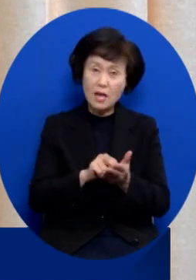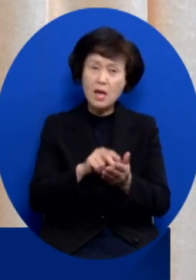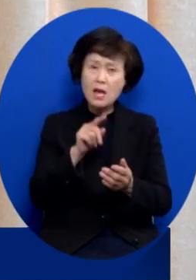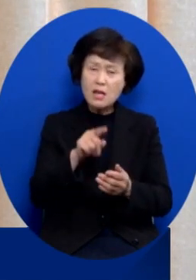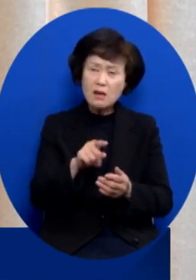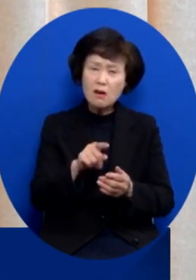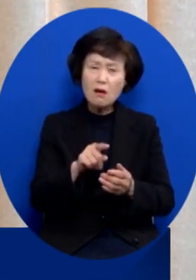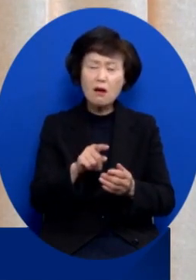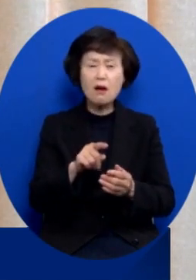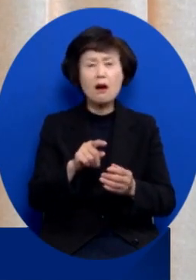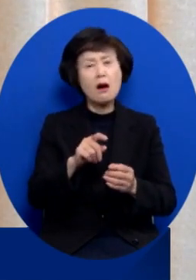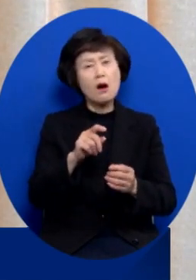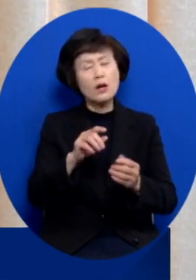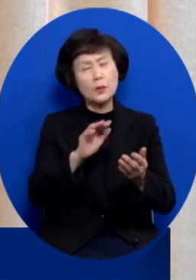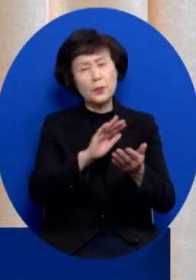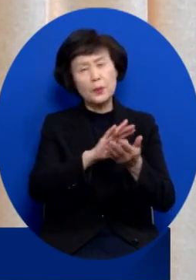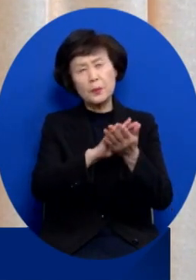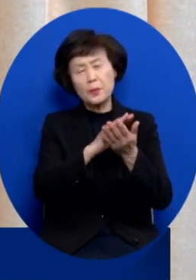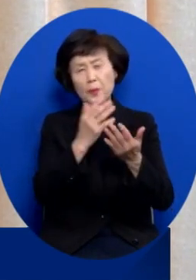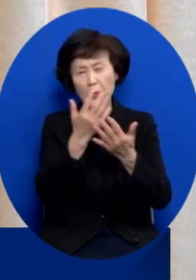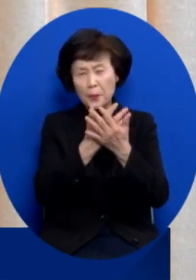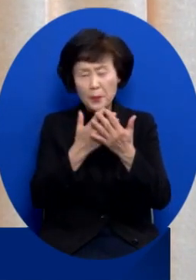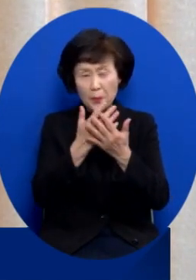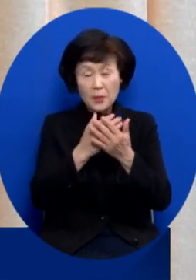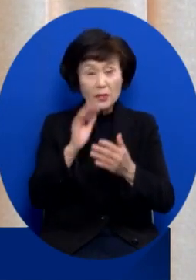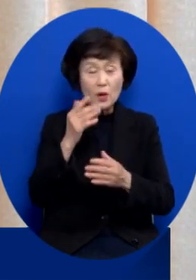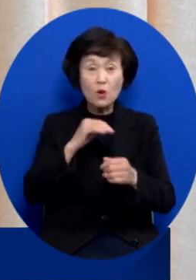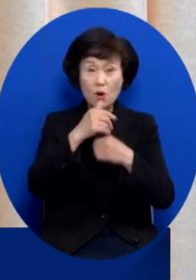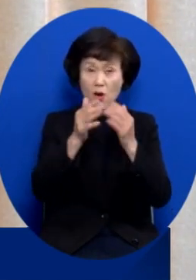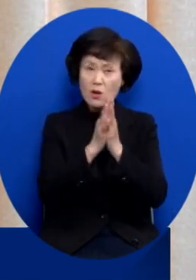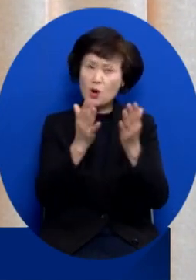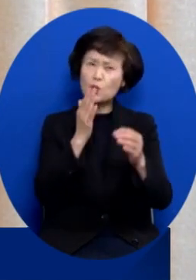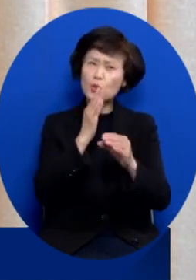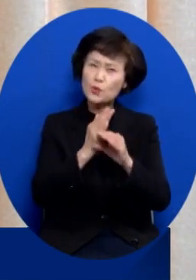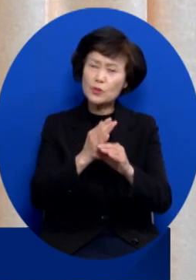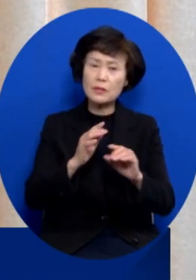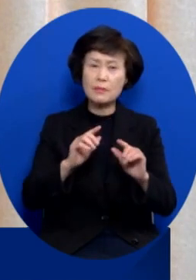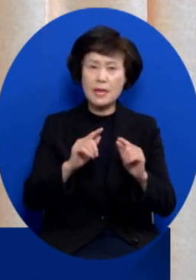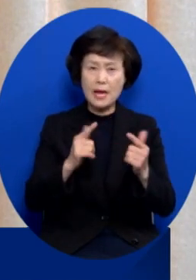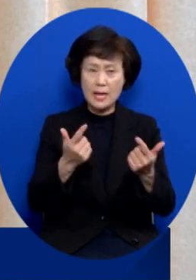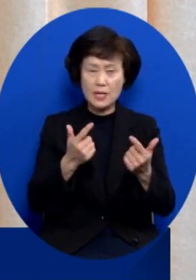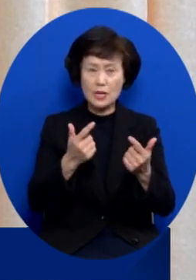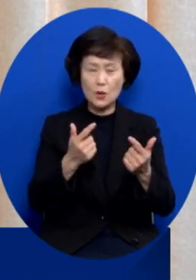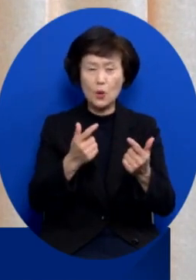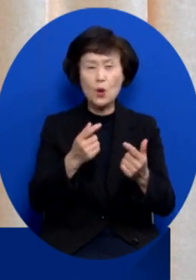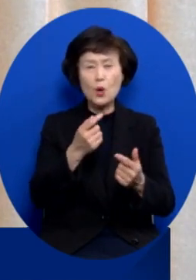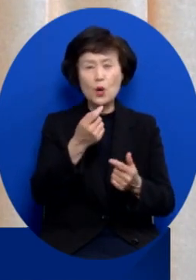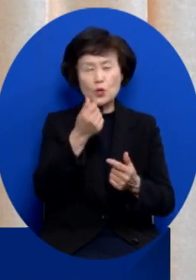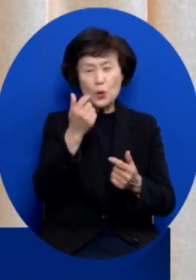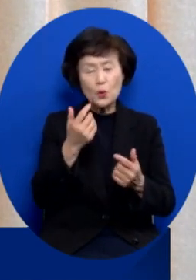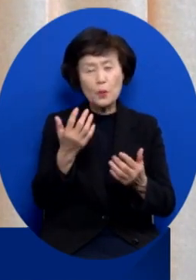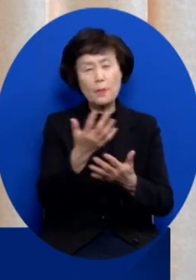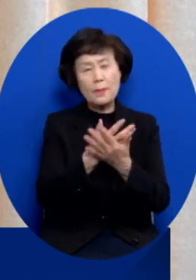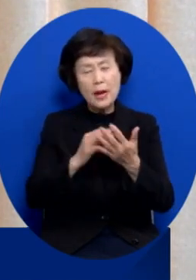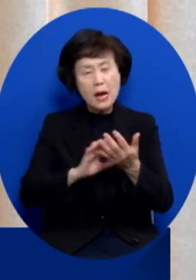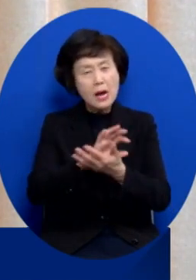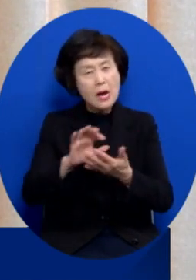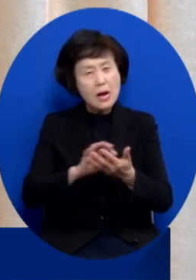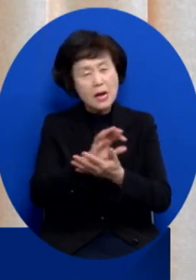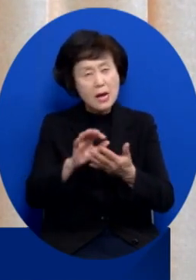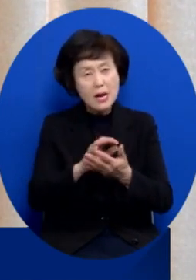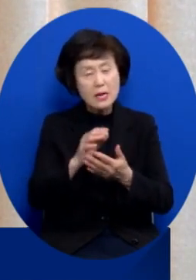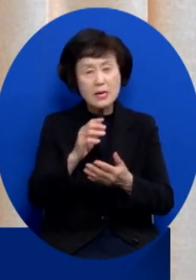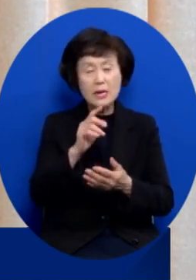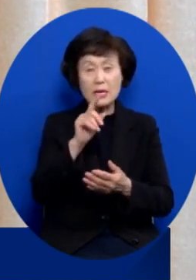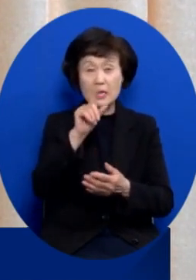사변화되고 성경 중심의 교육이 아니라 약간 오염된 서구 신학을 한국의 목회자들이 배우다